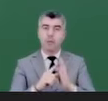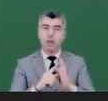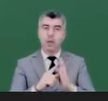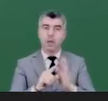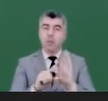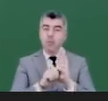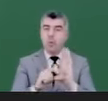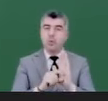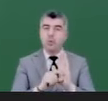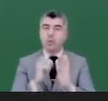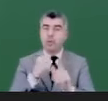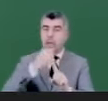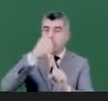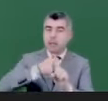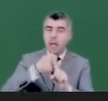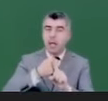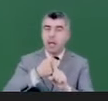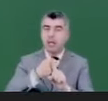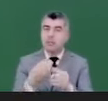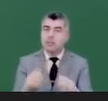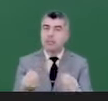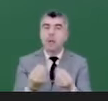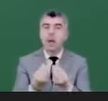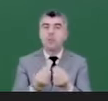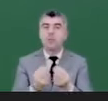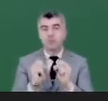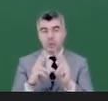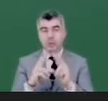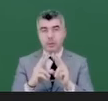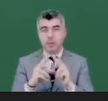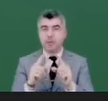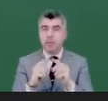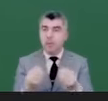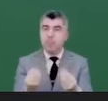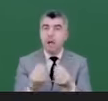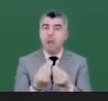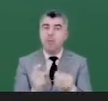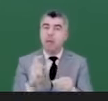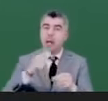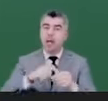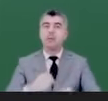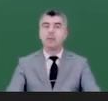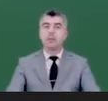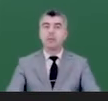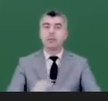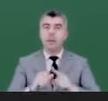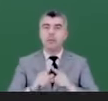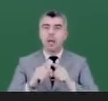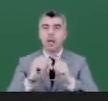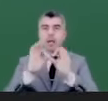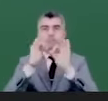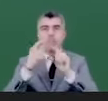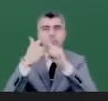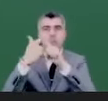الدوله الاجتماعيه الاصلاح الى جانب الشركاء الاصح مع الفرقاء والامكانيات الماليه اللي